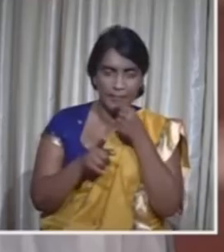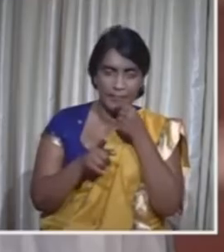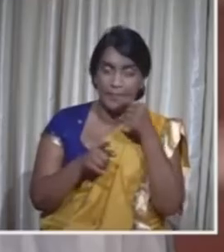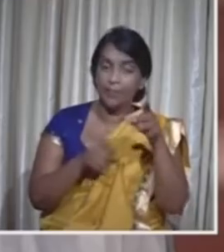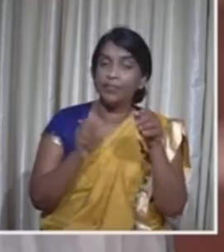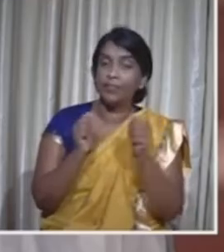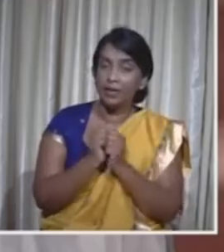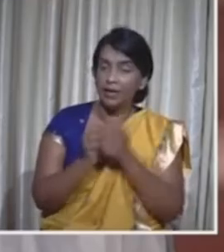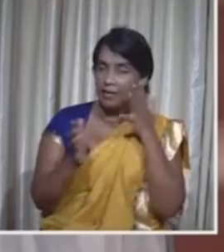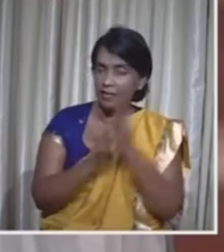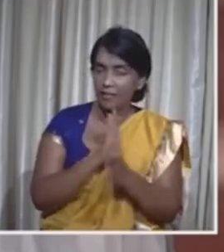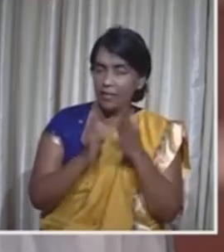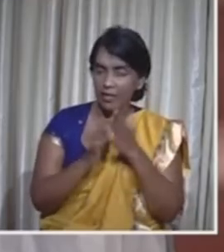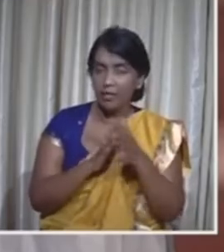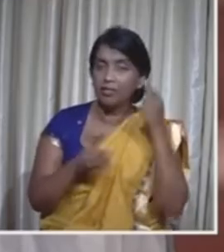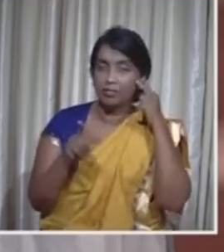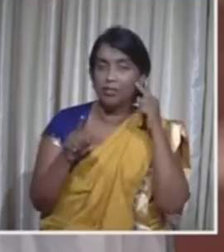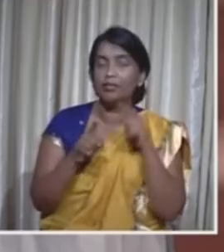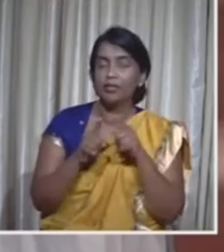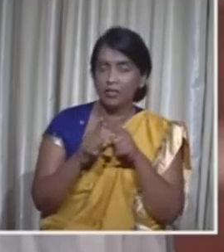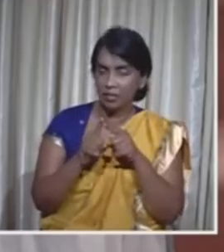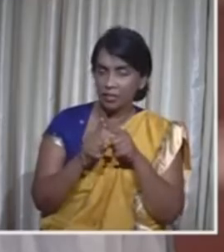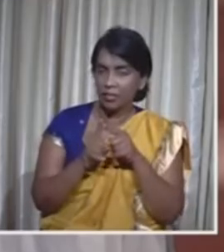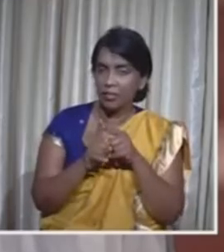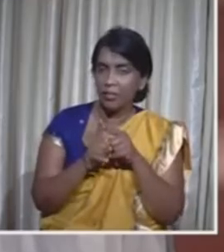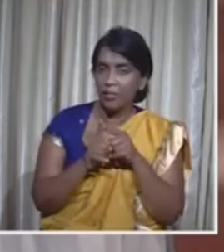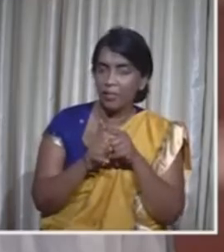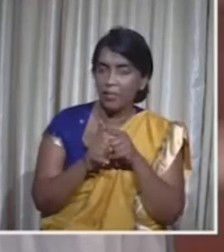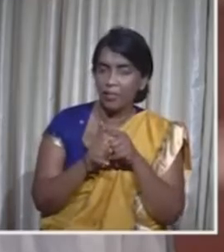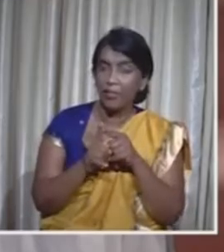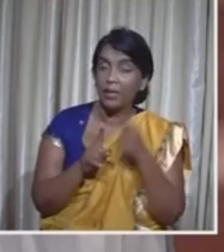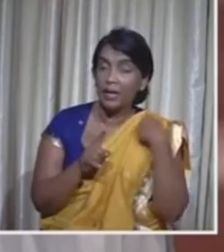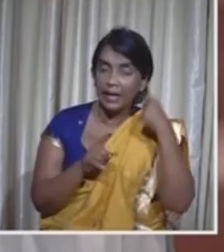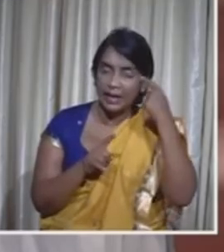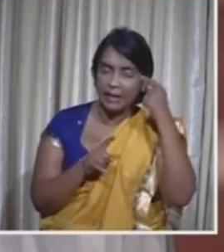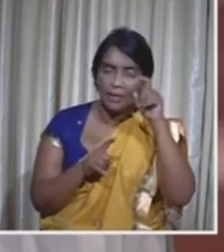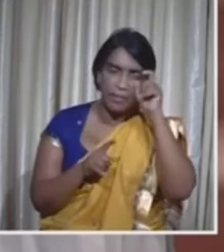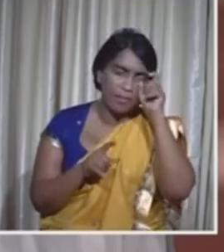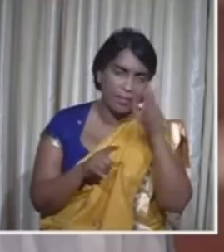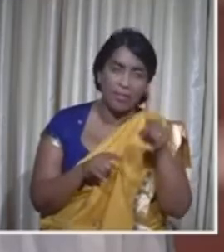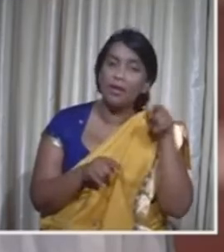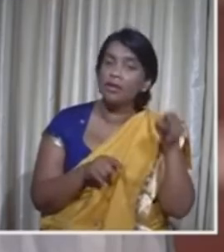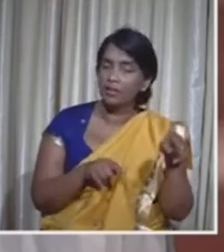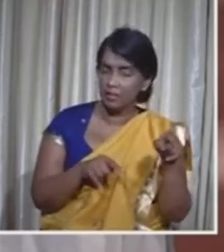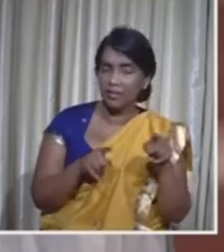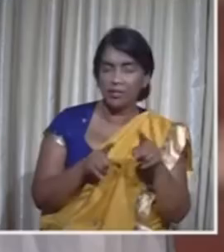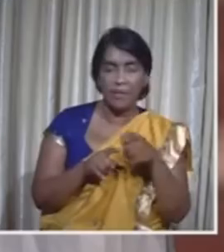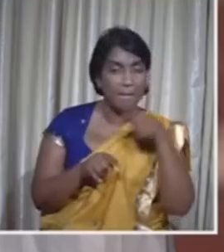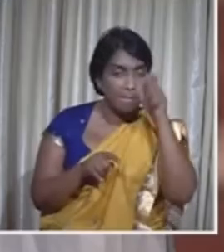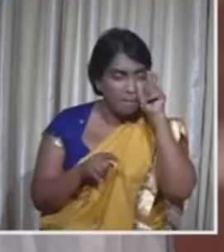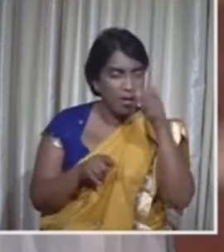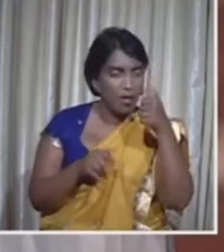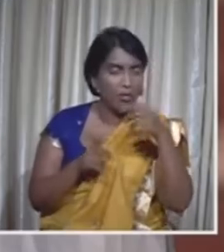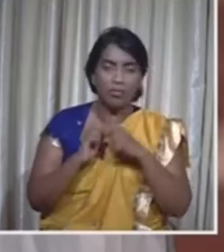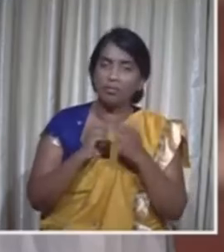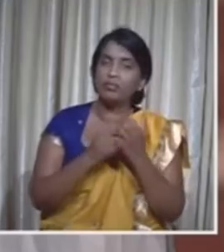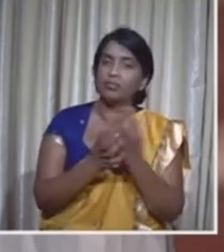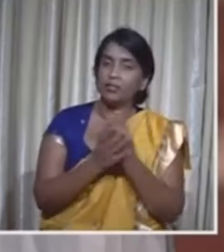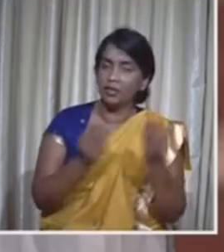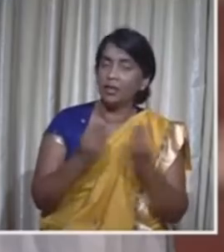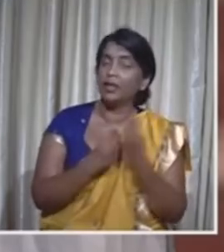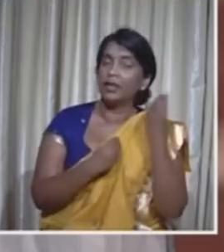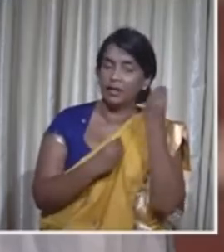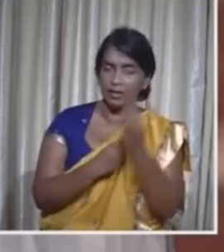நீதியும் உண்மையும் வெளிப்படும் வகையிலே ஒரு தீர்வுக்கு தயாராகுங்கள். அது இந்த நாட்டை மட்டுமல்ல, இந்த நாட்டையும் சுயுத்தமடைய வைக்கும்